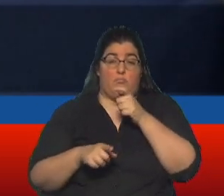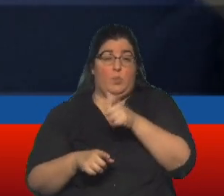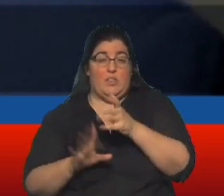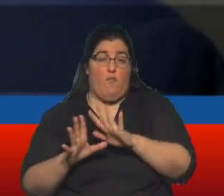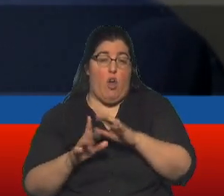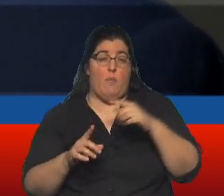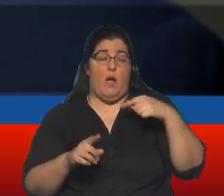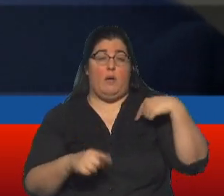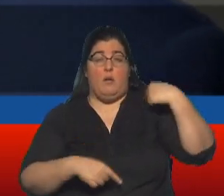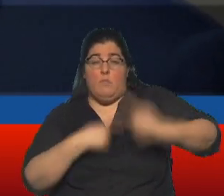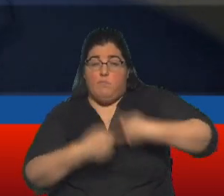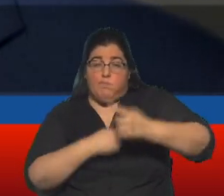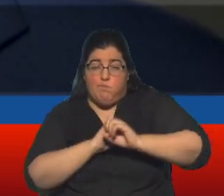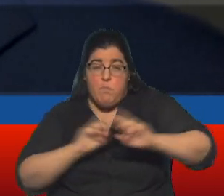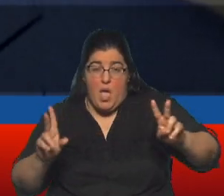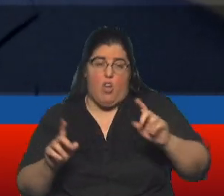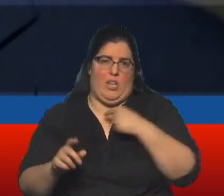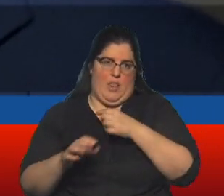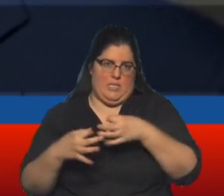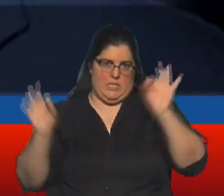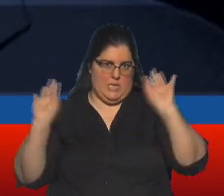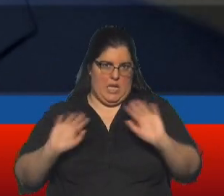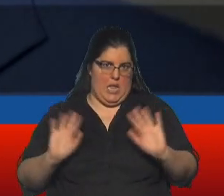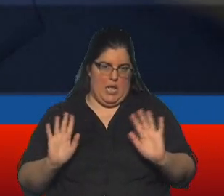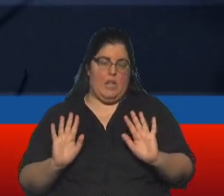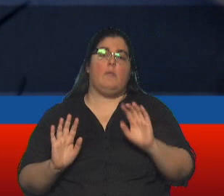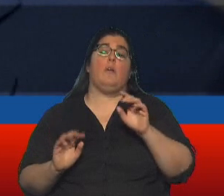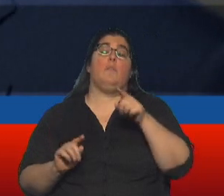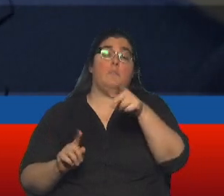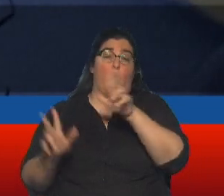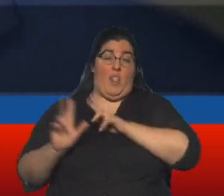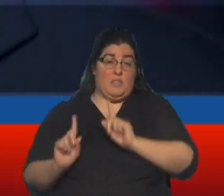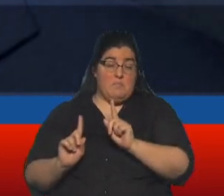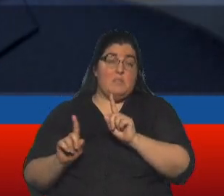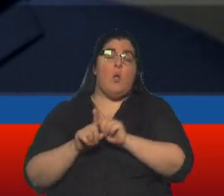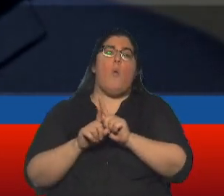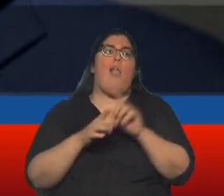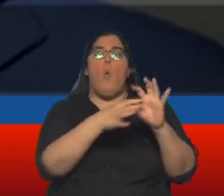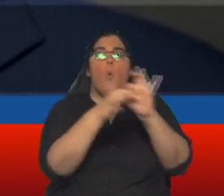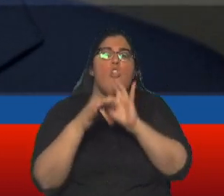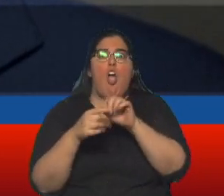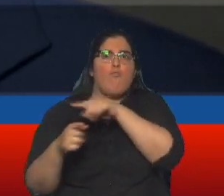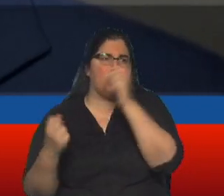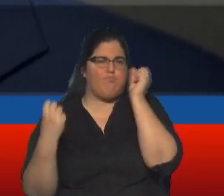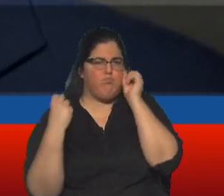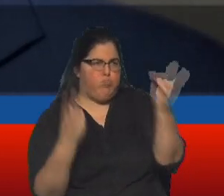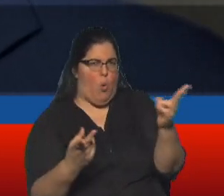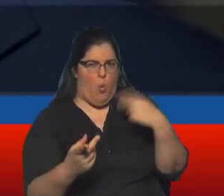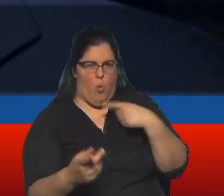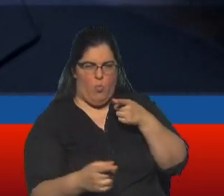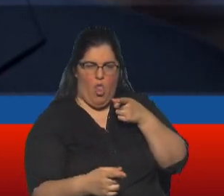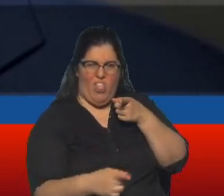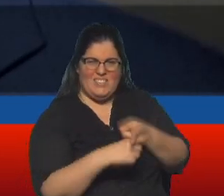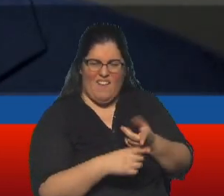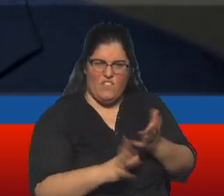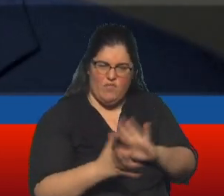y ait non seulement, vous dites, l'effet boule de neige, mais une mise en cause finalement de l'Union elle-même. Vous ne pouvez pas vivre dans une Union